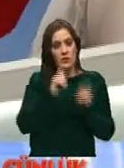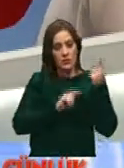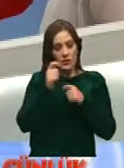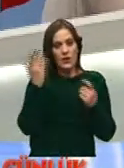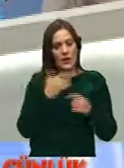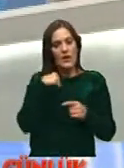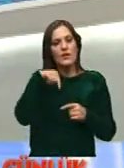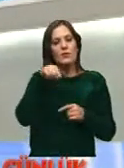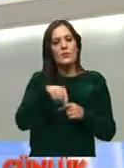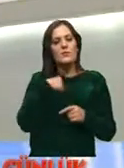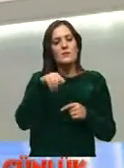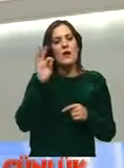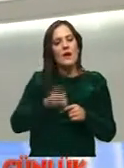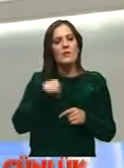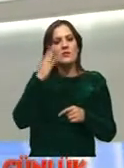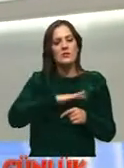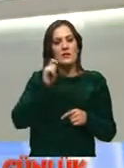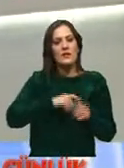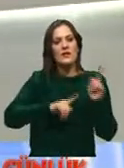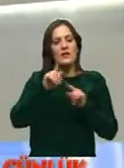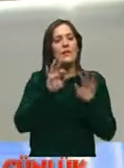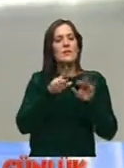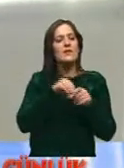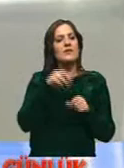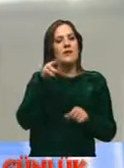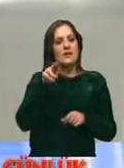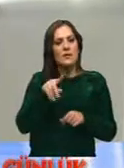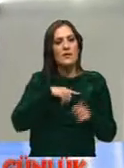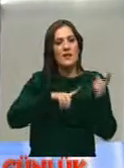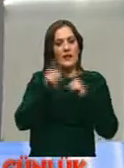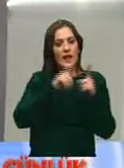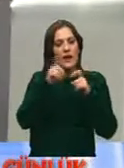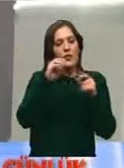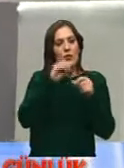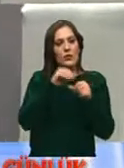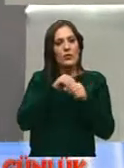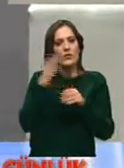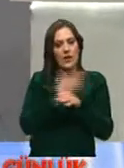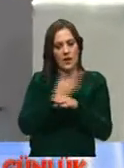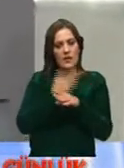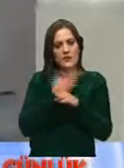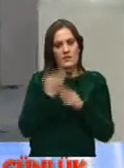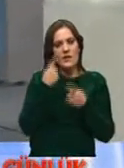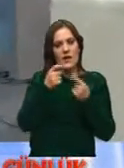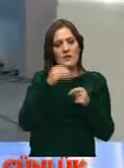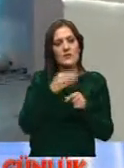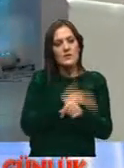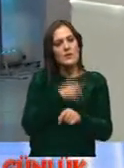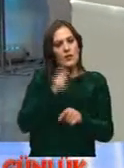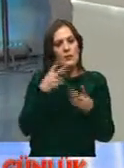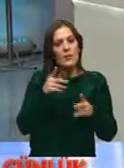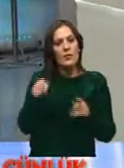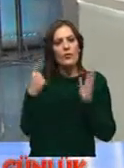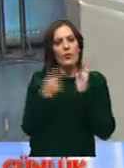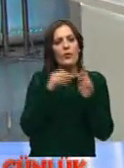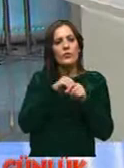kullanırsak eğer aslında bizim hep şikayet ettiğimiz internet, bilgisayar gibi teknolojik gereçler aslında eğitime de hizmet edebilir. Ama o